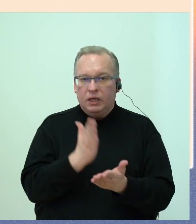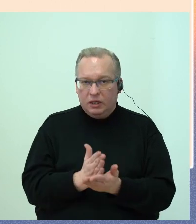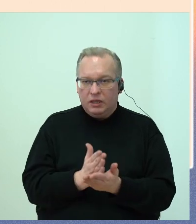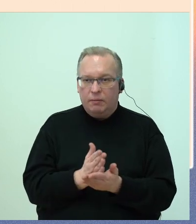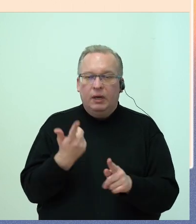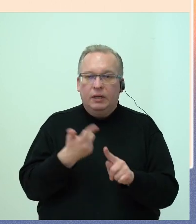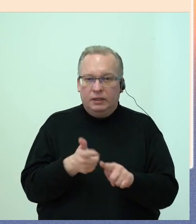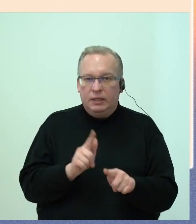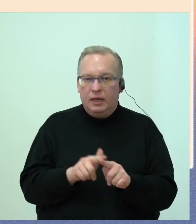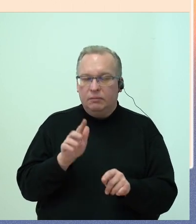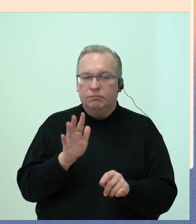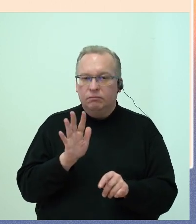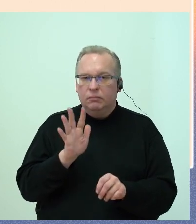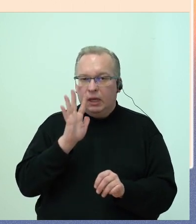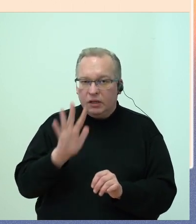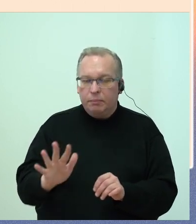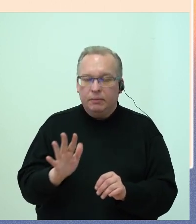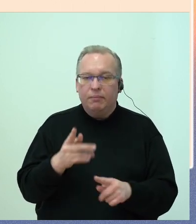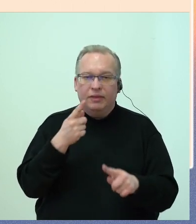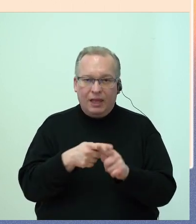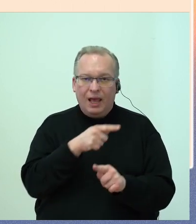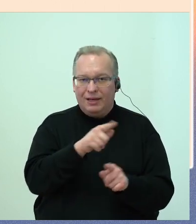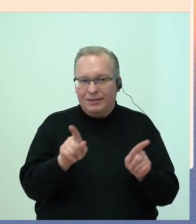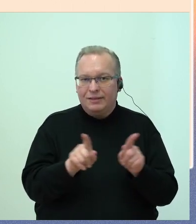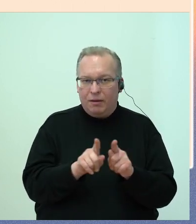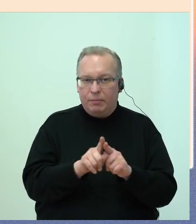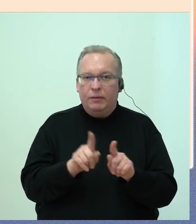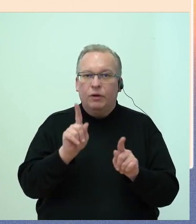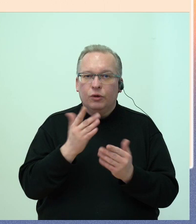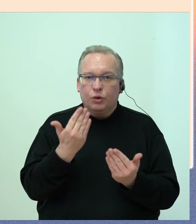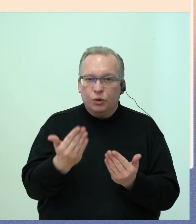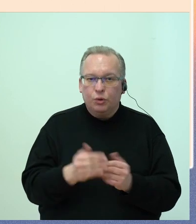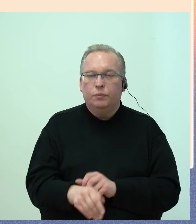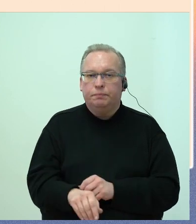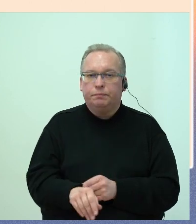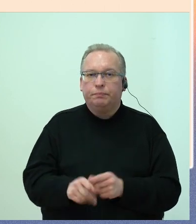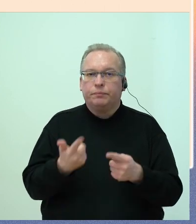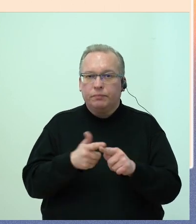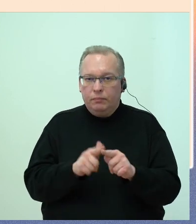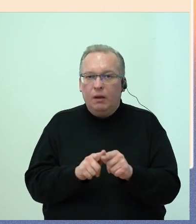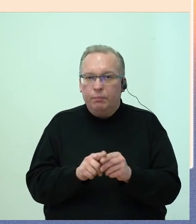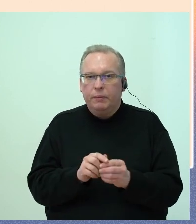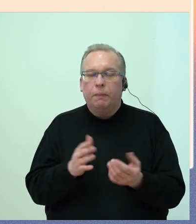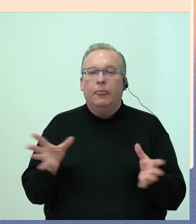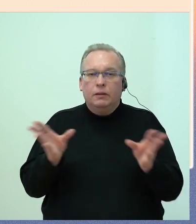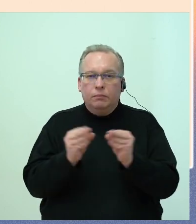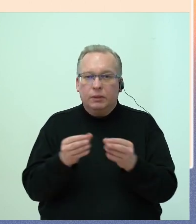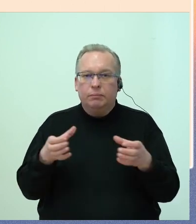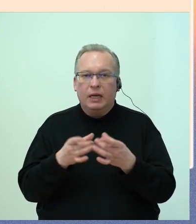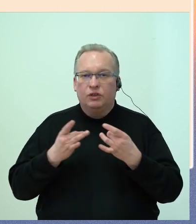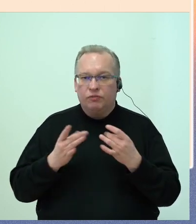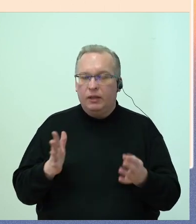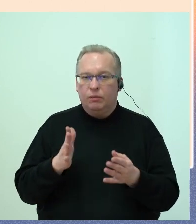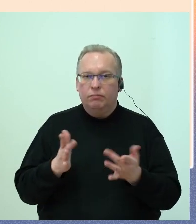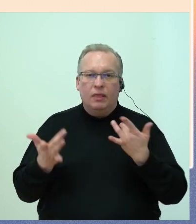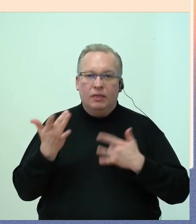sudedamoji antisemitizmo dalis ir tos pačios užgavėnės ir jų veikėjai yra antisemitizmo dalis, nes tai yra vis tiek